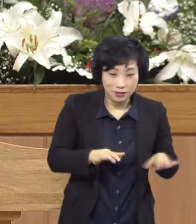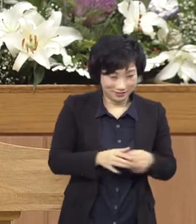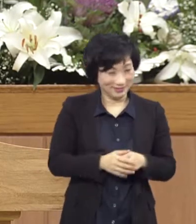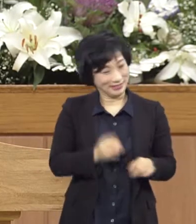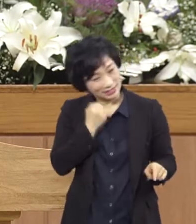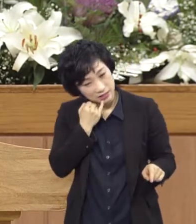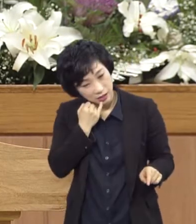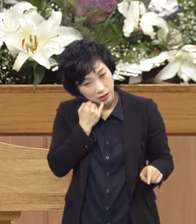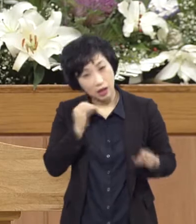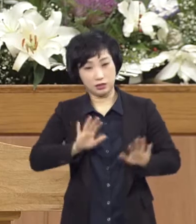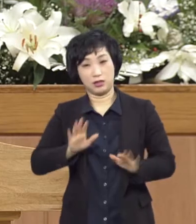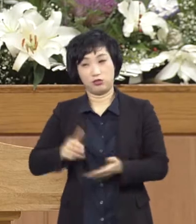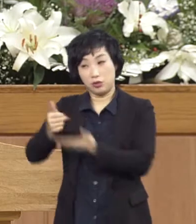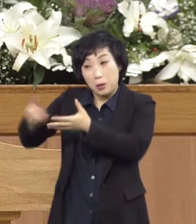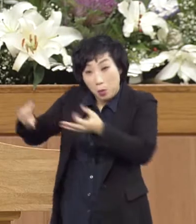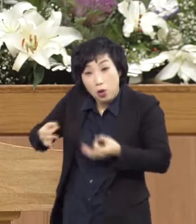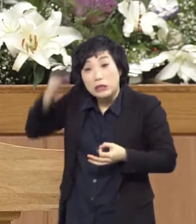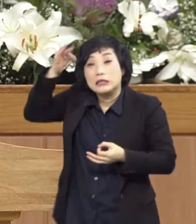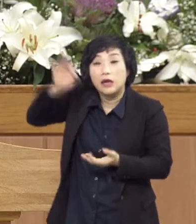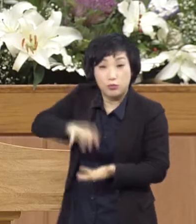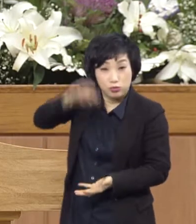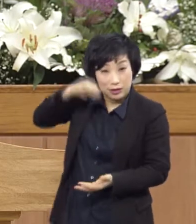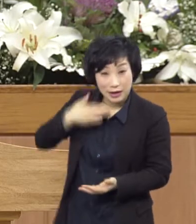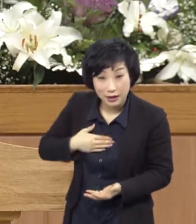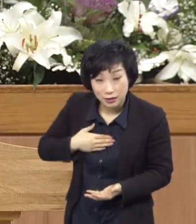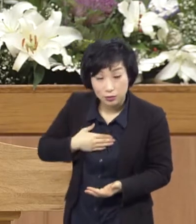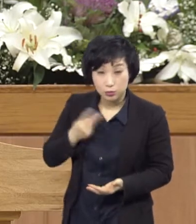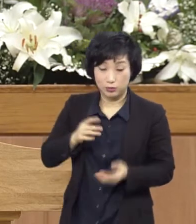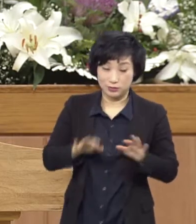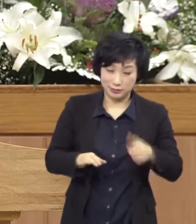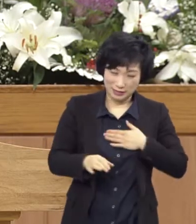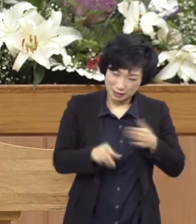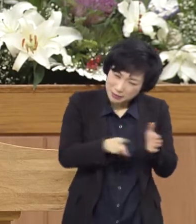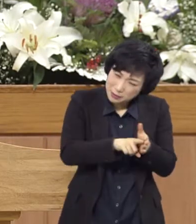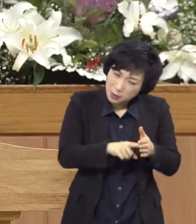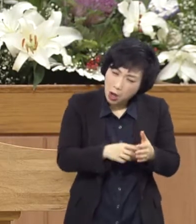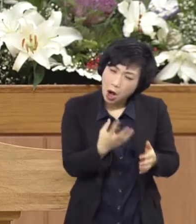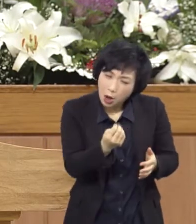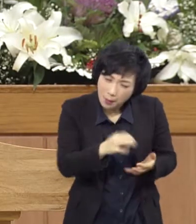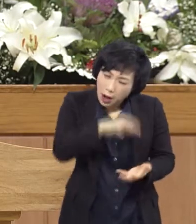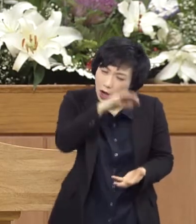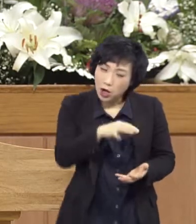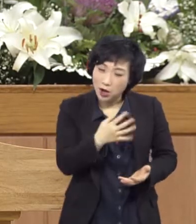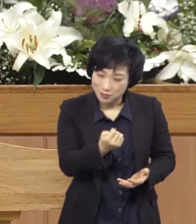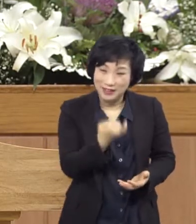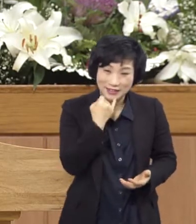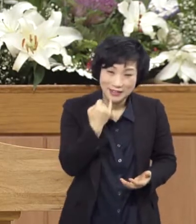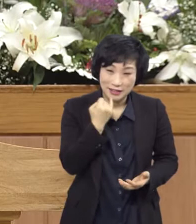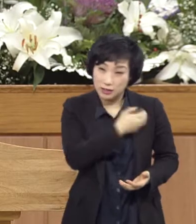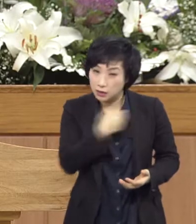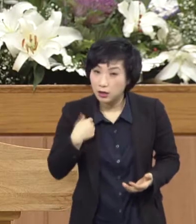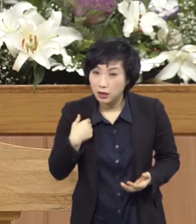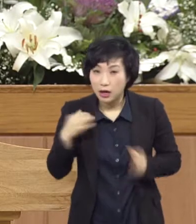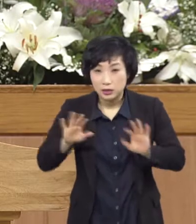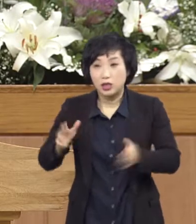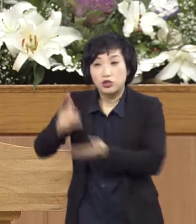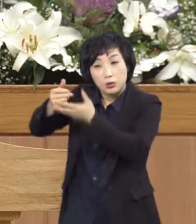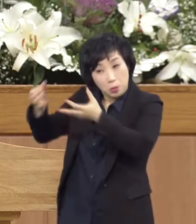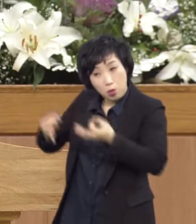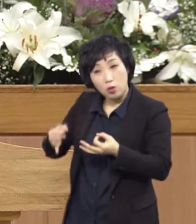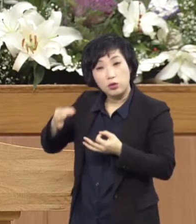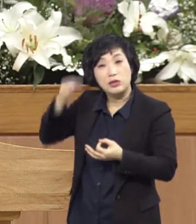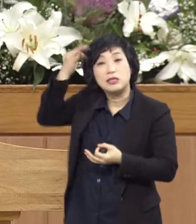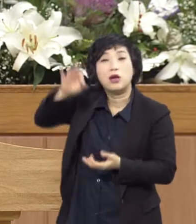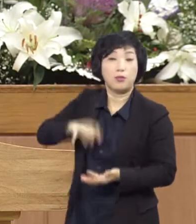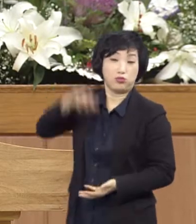분량이요. 내가 이렇게 믿으면 됐지가 아니요. 주님이 인정하시는 분량이요. 내가 절대 문을